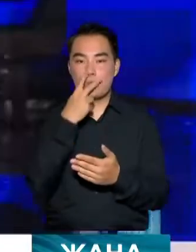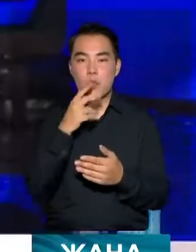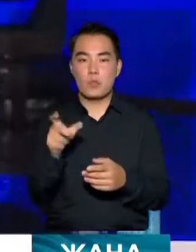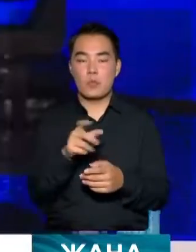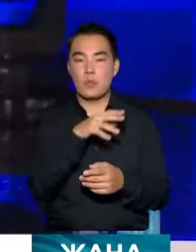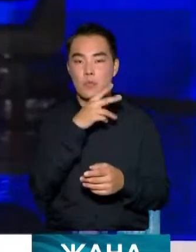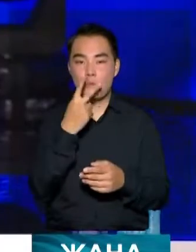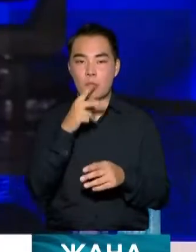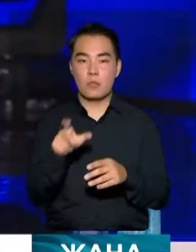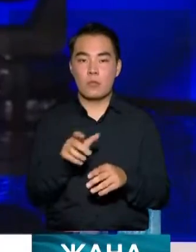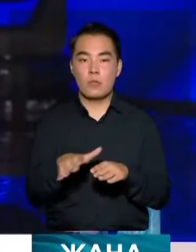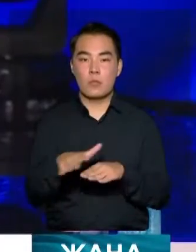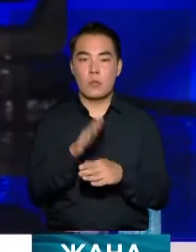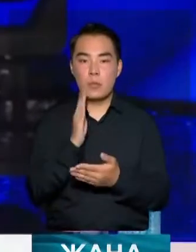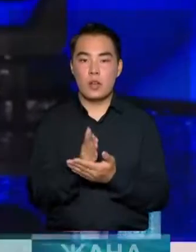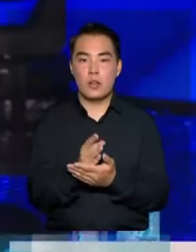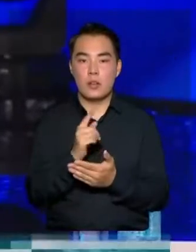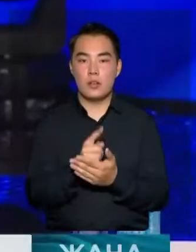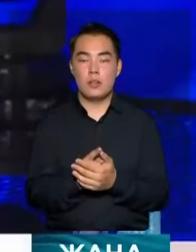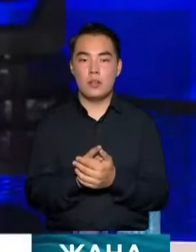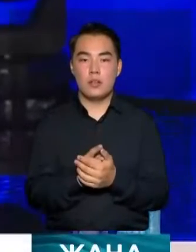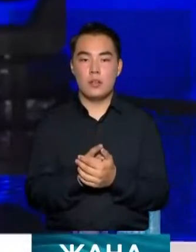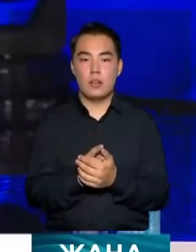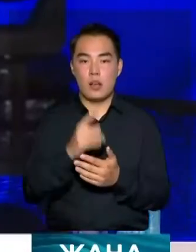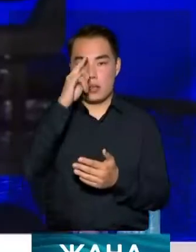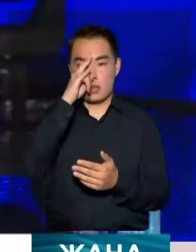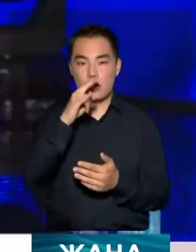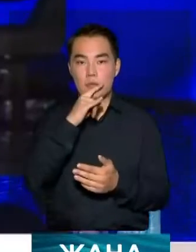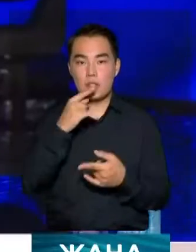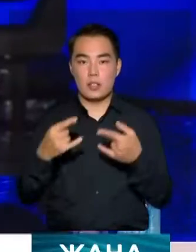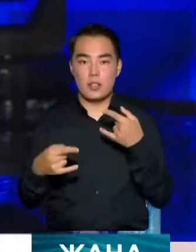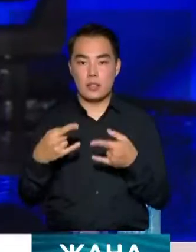Қазіргі таңда біздің контентімізді өзгеріп, Қазақ ТВ телеарнасы